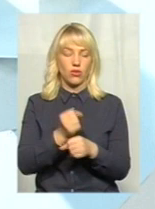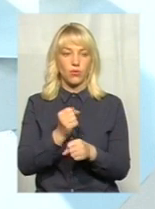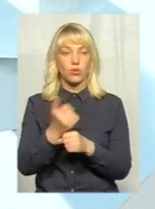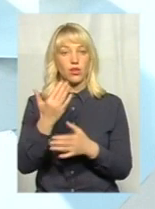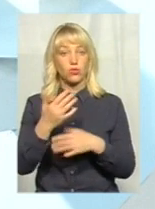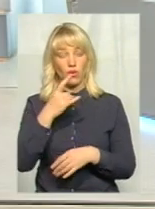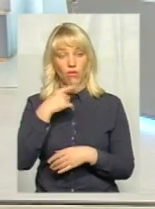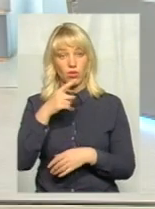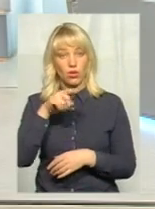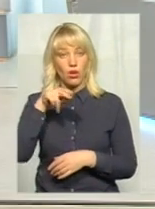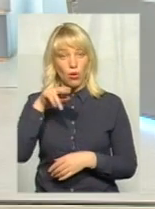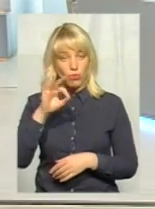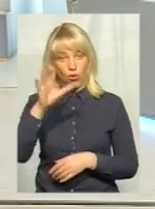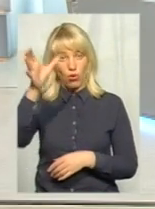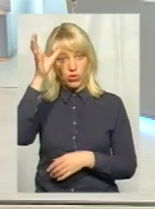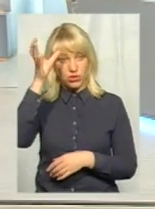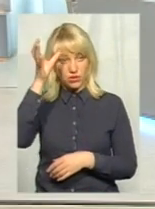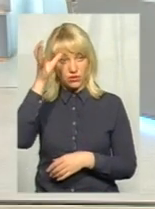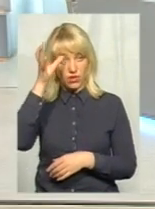освіті,